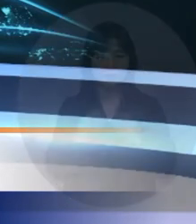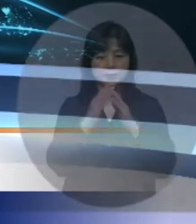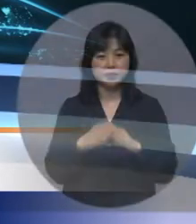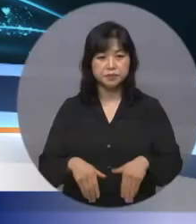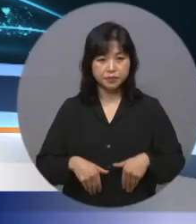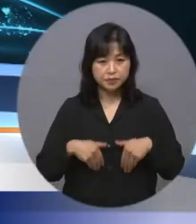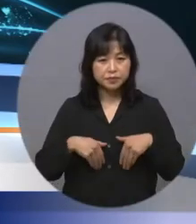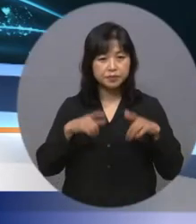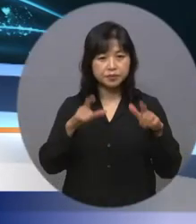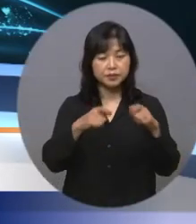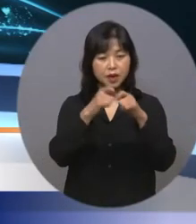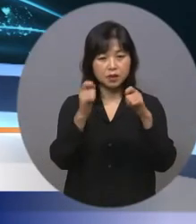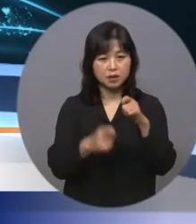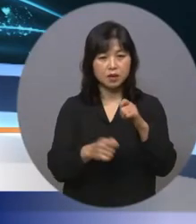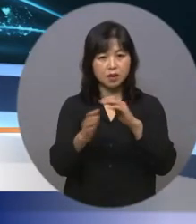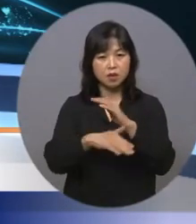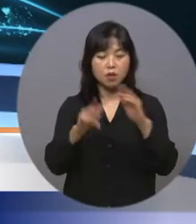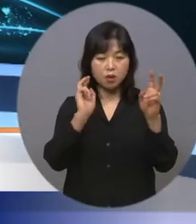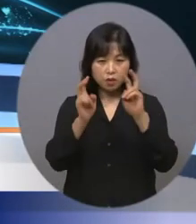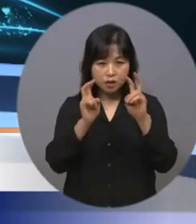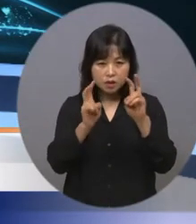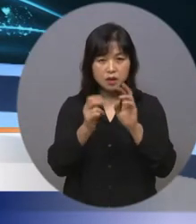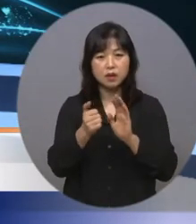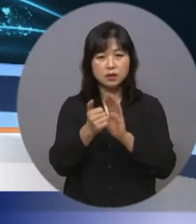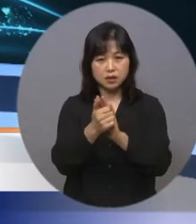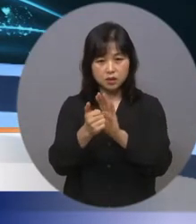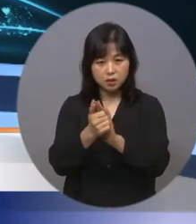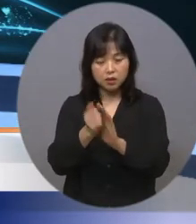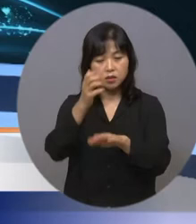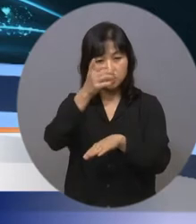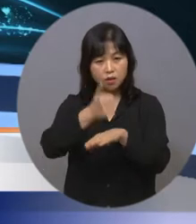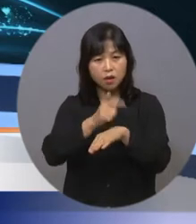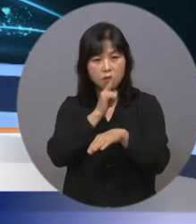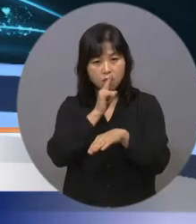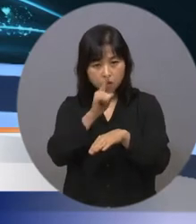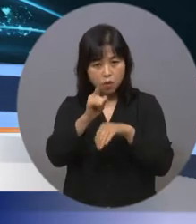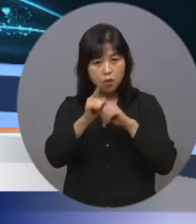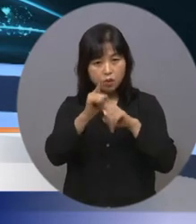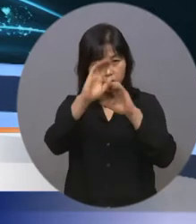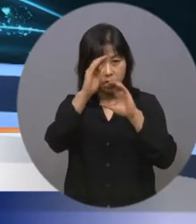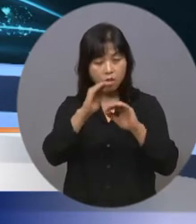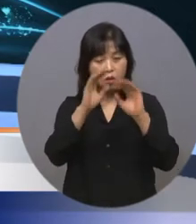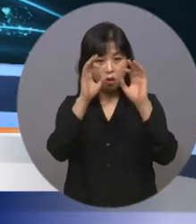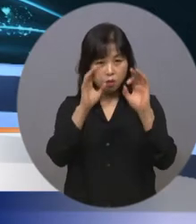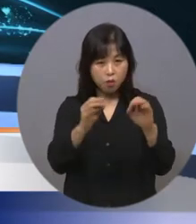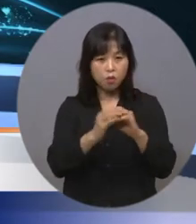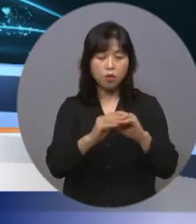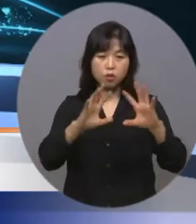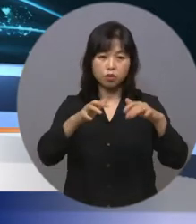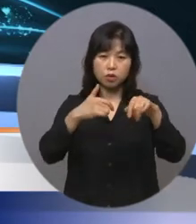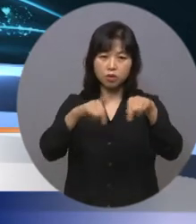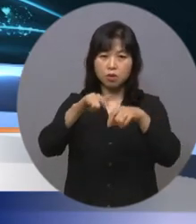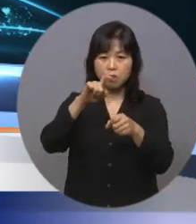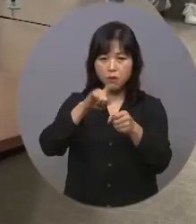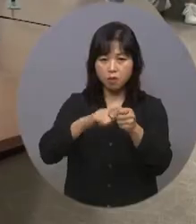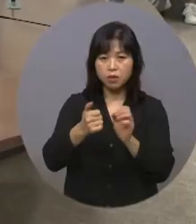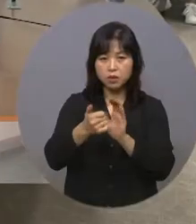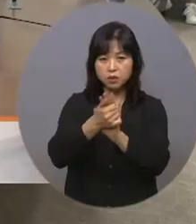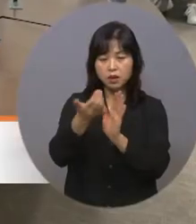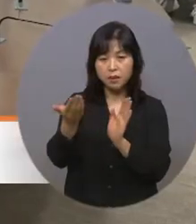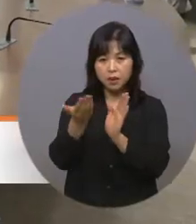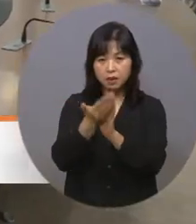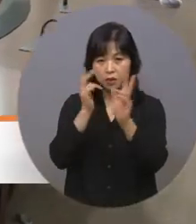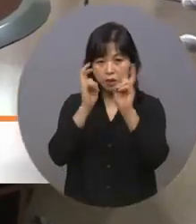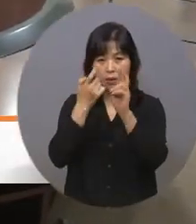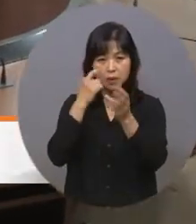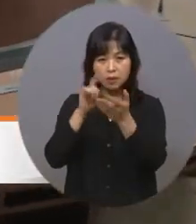전라남도가 도산화 공사 출연기관 성과보고회를 통해 국정과제 발굴에 힘쓸 것을 다짐했습니다.